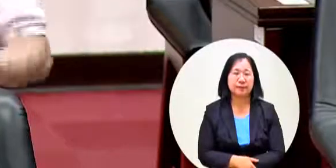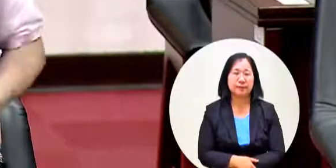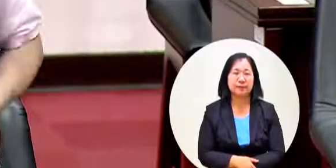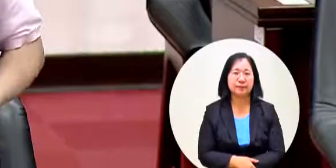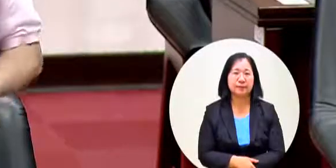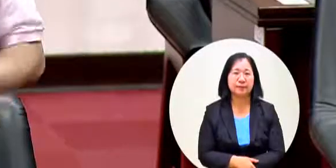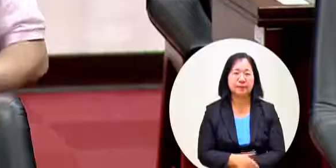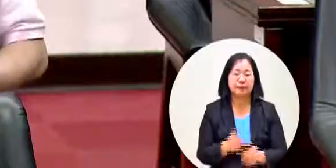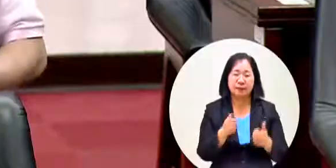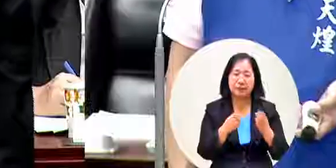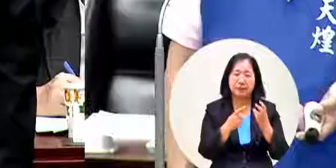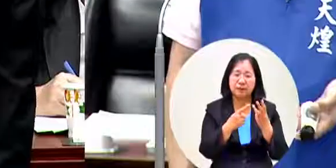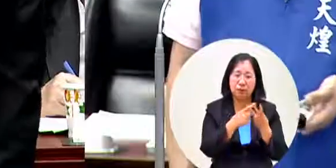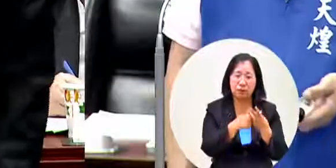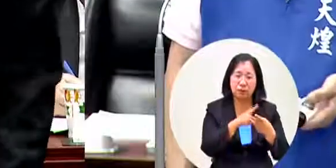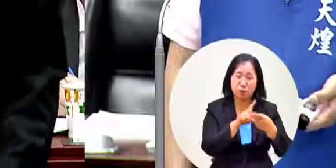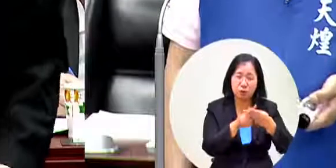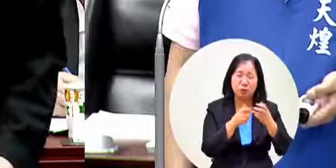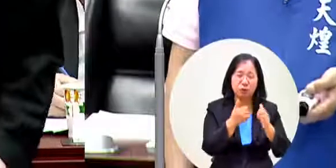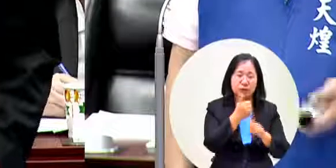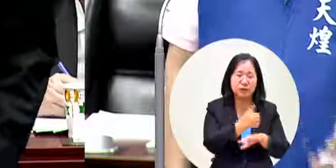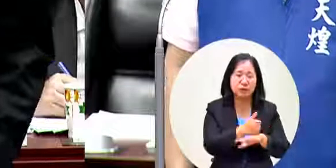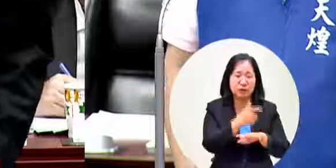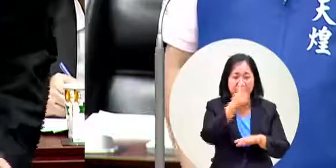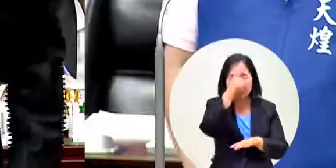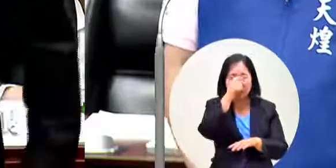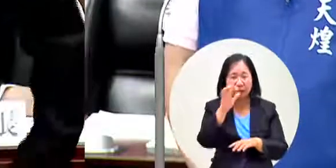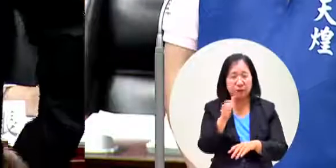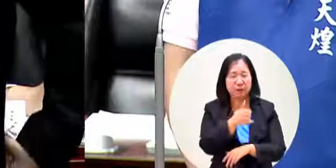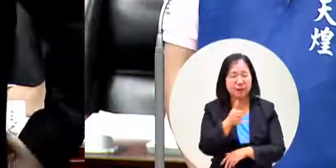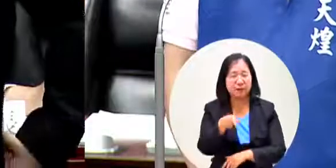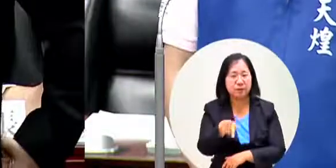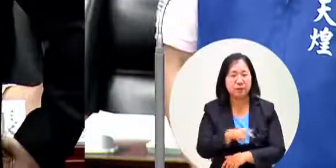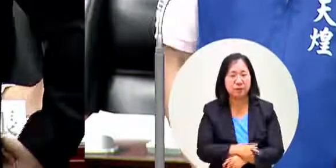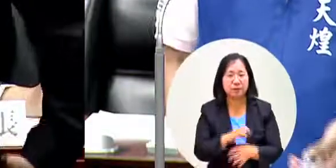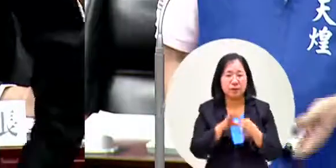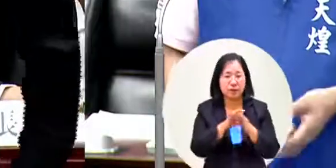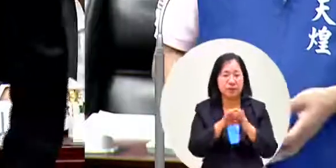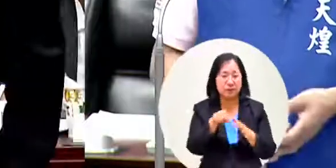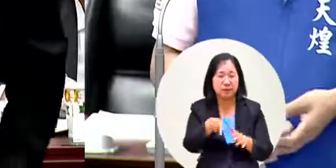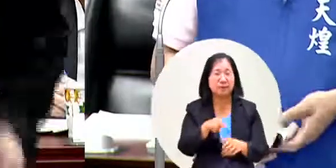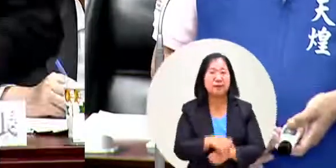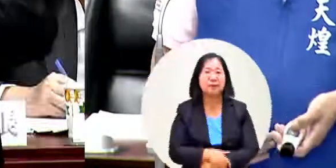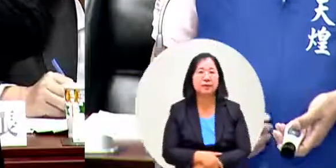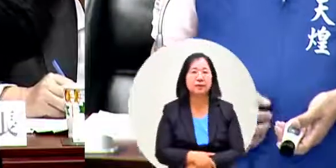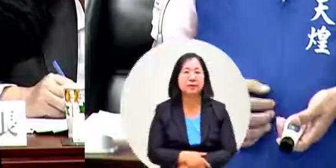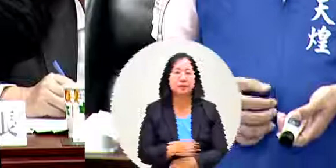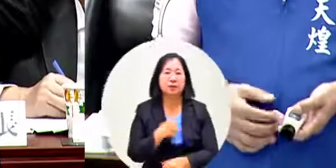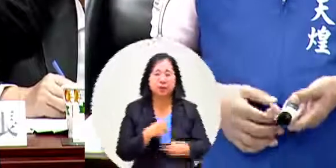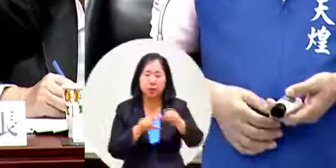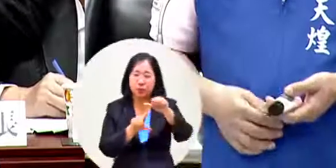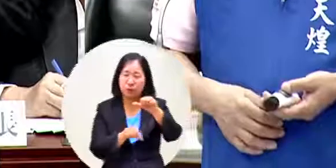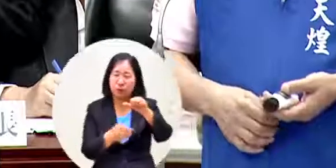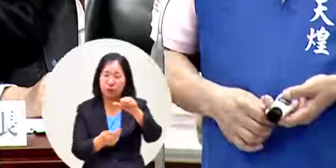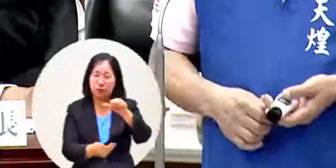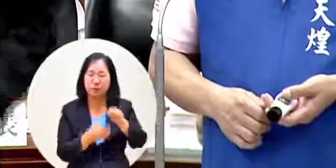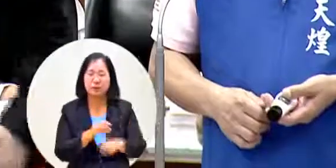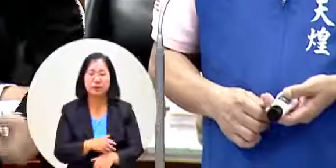会当吼提供一块土地出来，予咱消防局来设立消防队？ 来开会经营